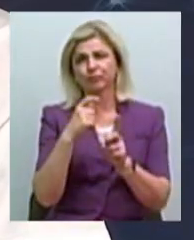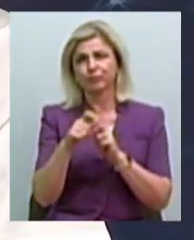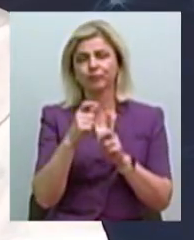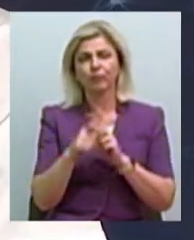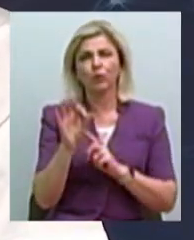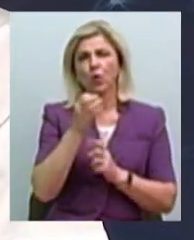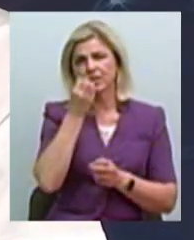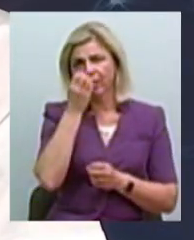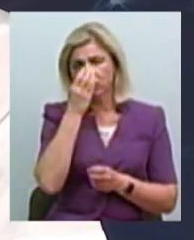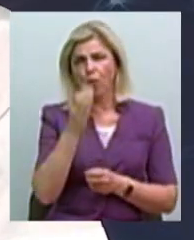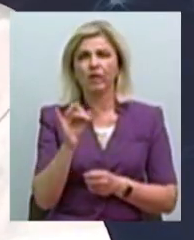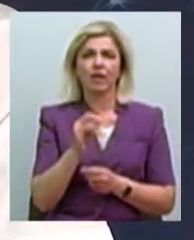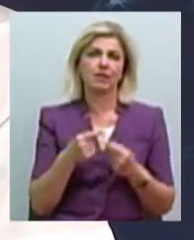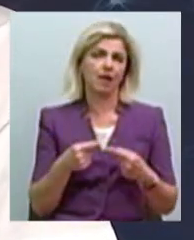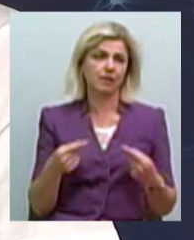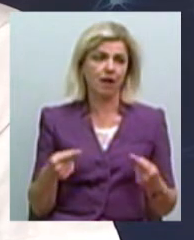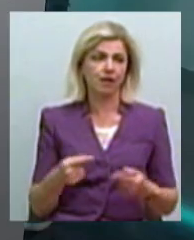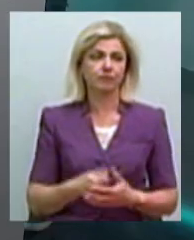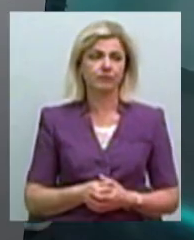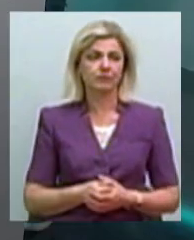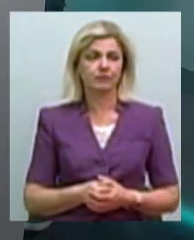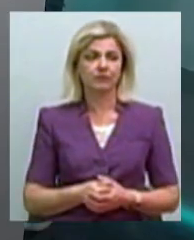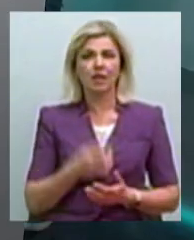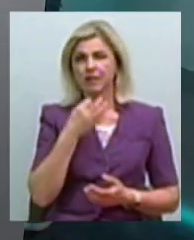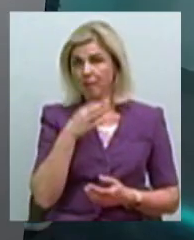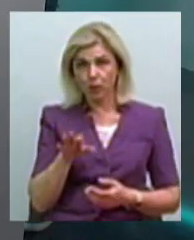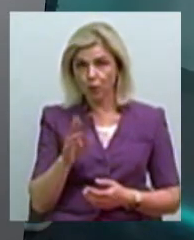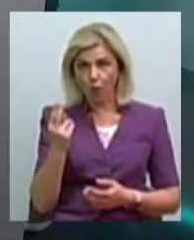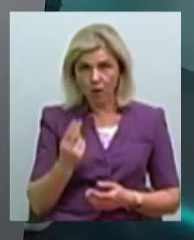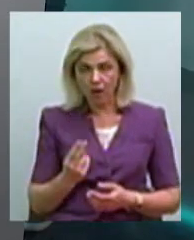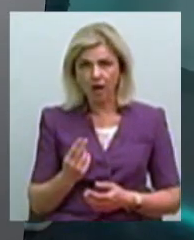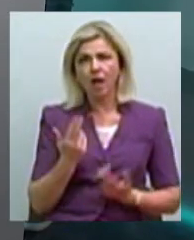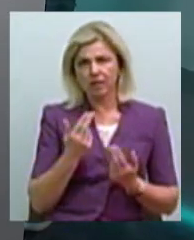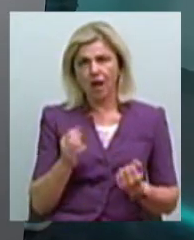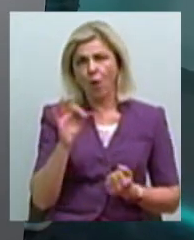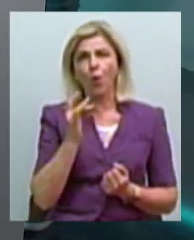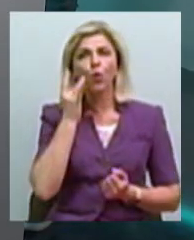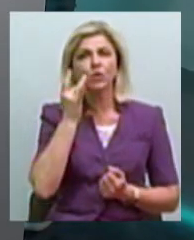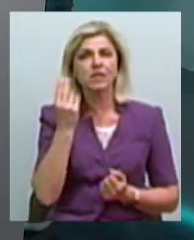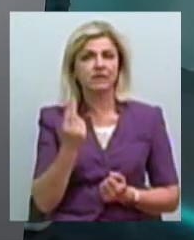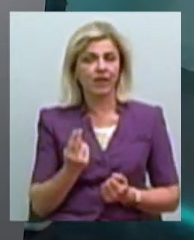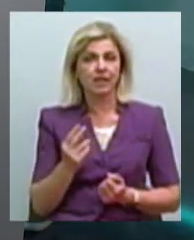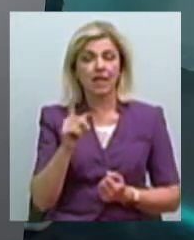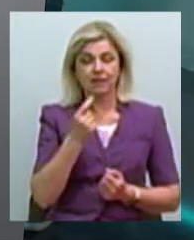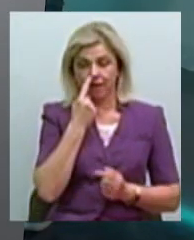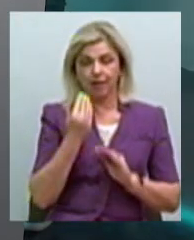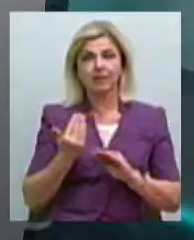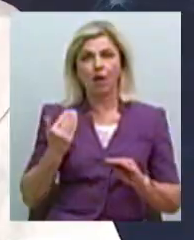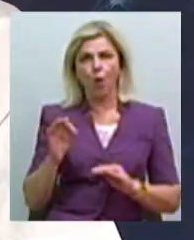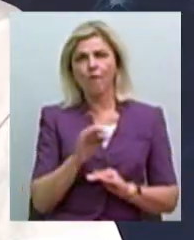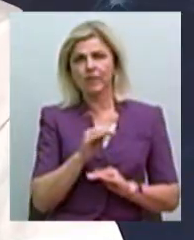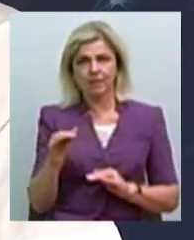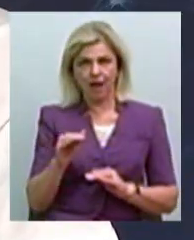там цветов и так далее. Но, не сподобались кольори? Да, там по поводу розового цвета. Дело в том, что за день до официальной